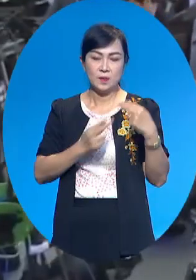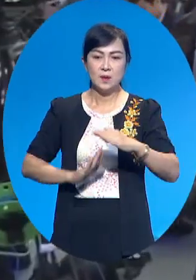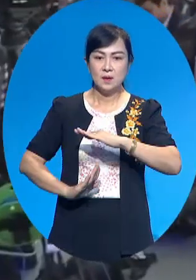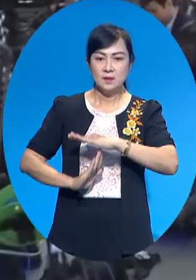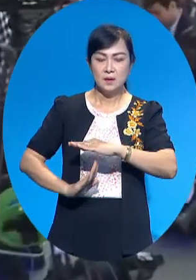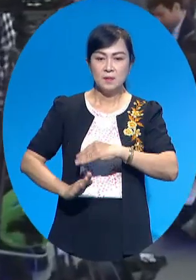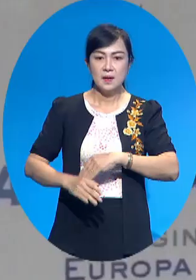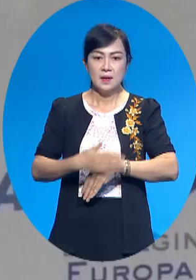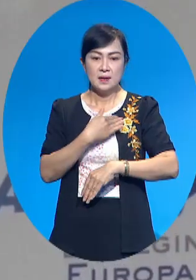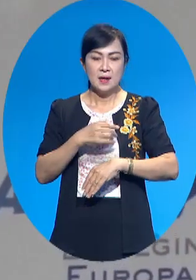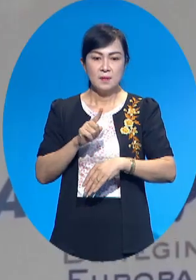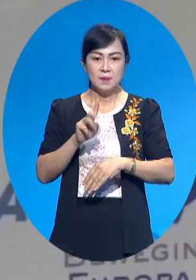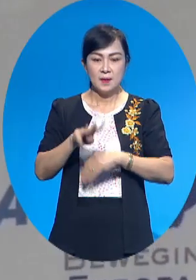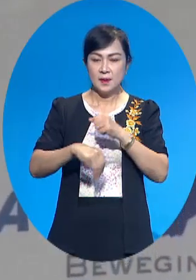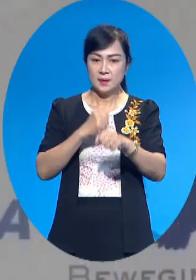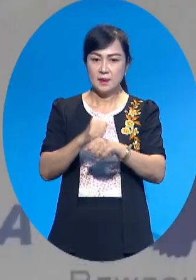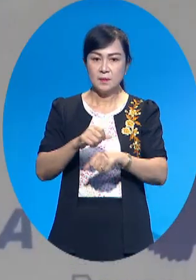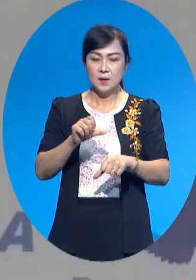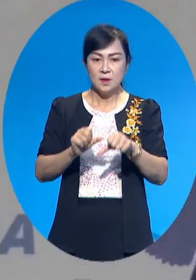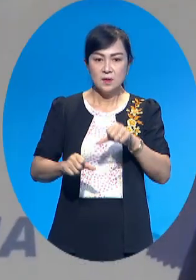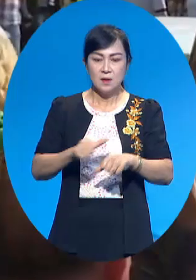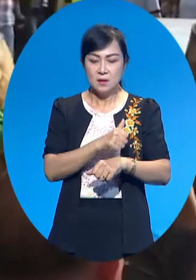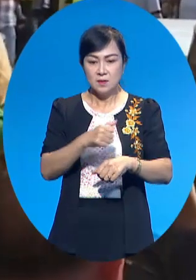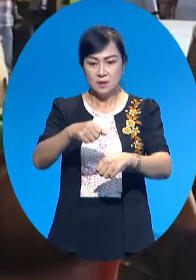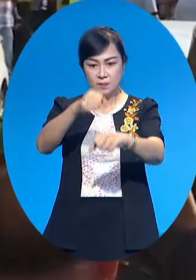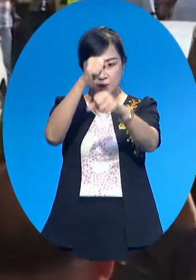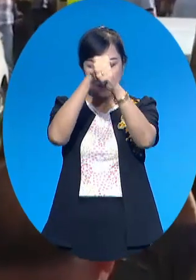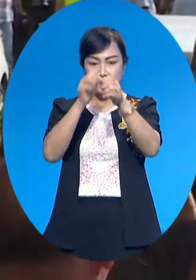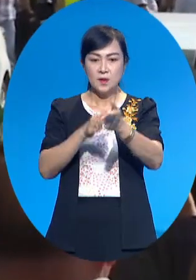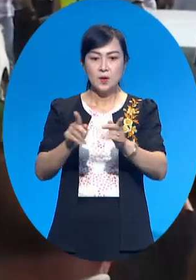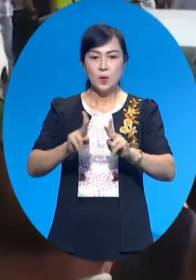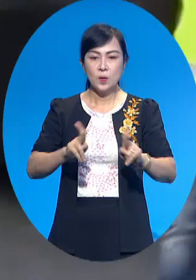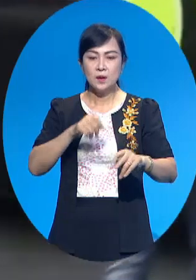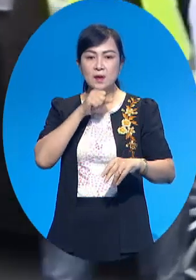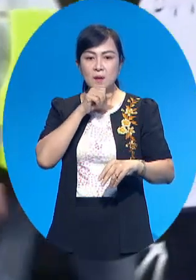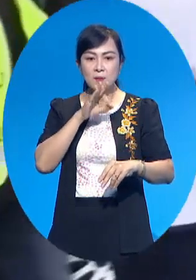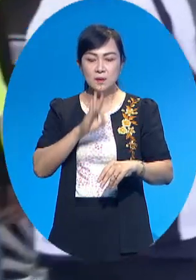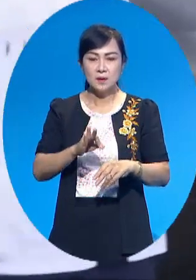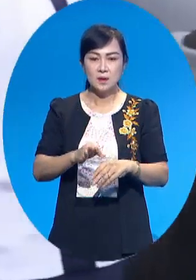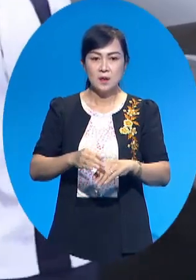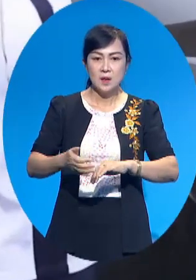nhiệm kỳ kéo dài 13 năm do những bất đồng về vấn đề người di cư. Theo kế hoạch, ông Rutte tiếp tục